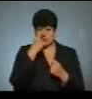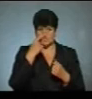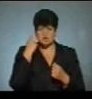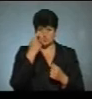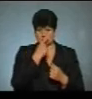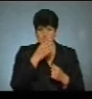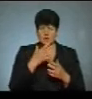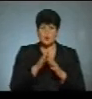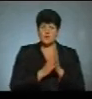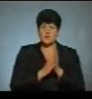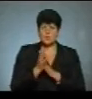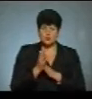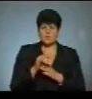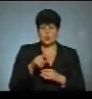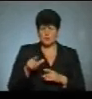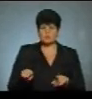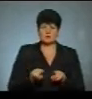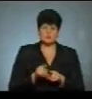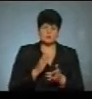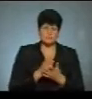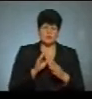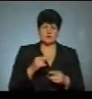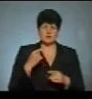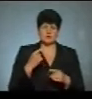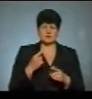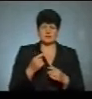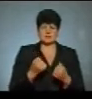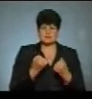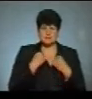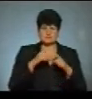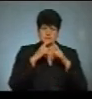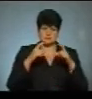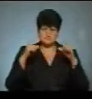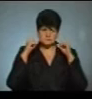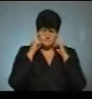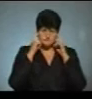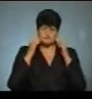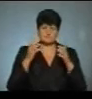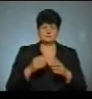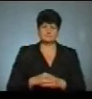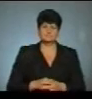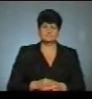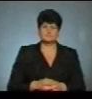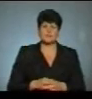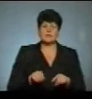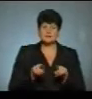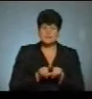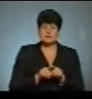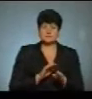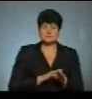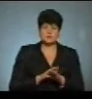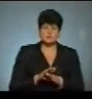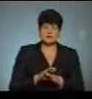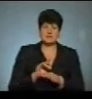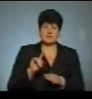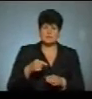та споживачів засобами індивідуального захисту, зокрема респіраторами, або захисними масками, а також дотриманням